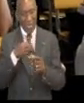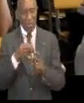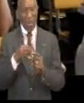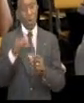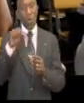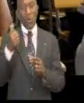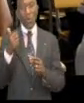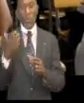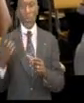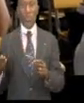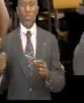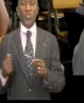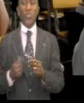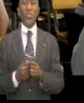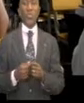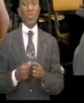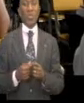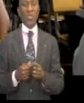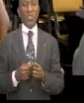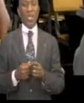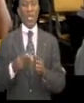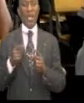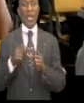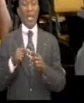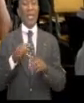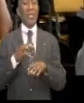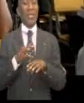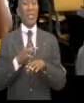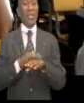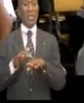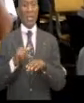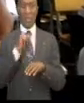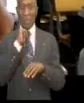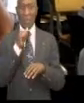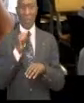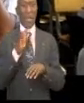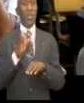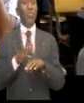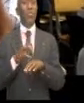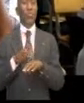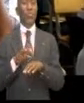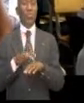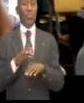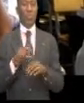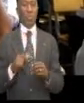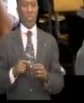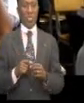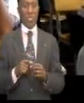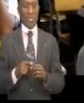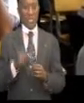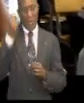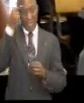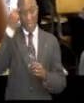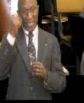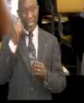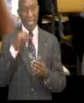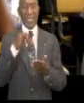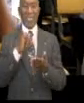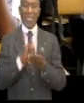matières ou bien objets métalliques qui sont à usage unique. C'est ce qu'on doit éviter quand même, parce